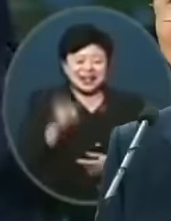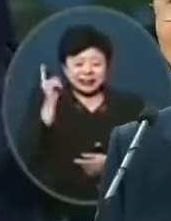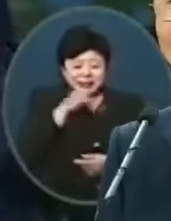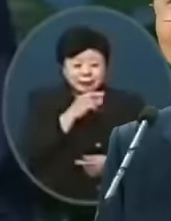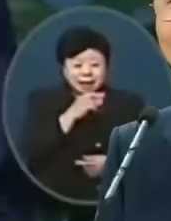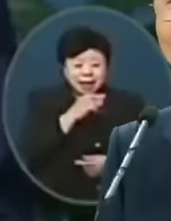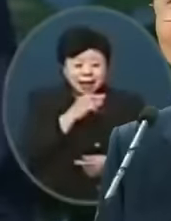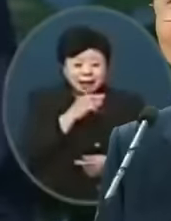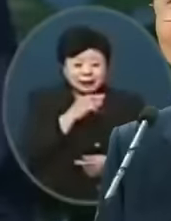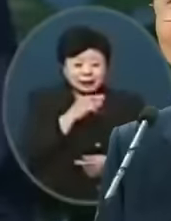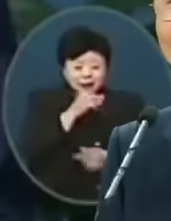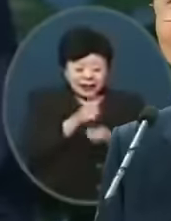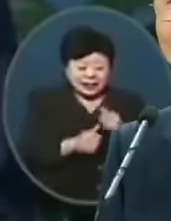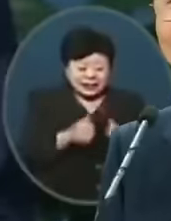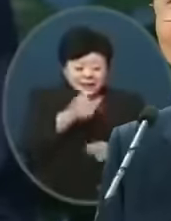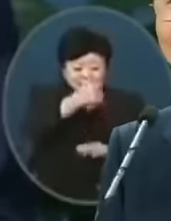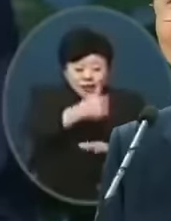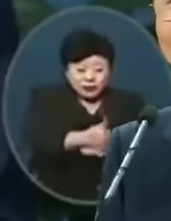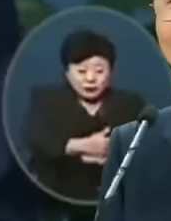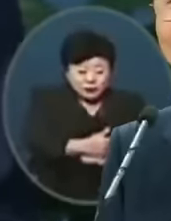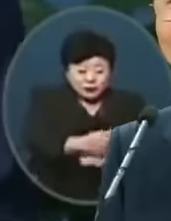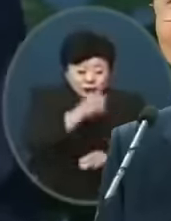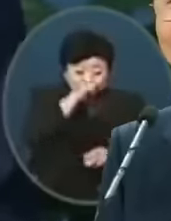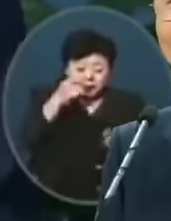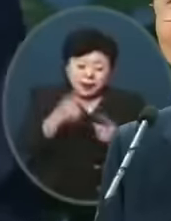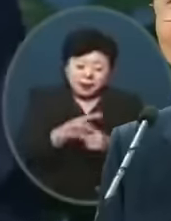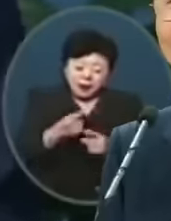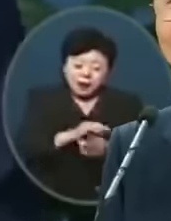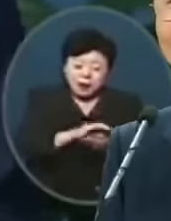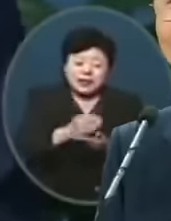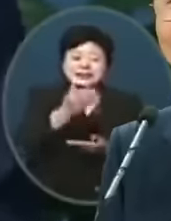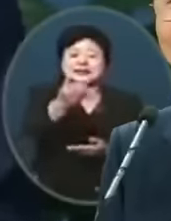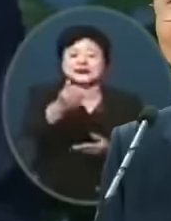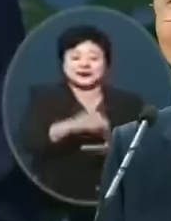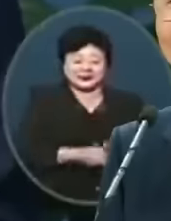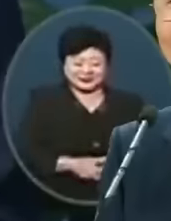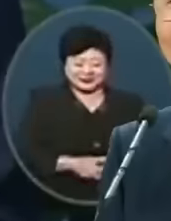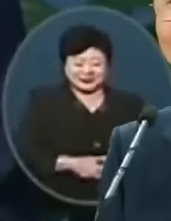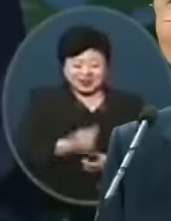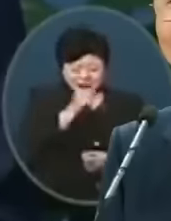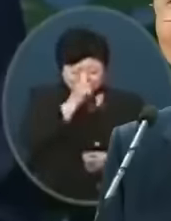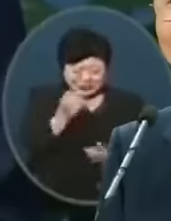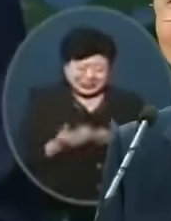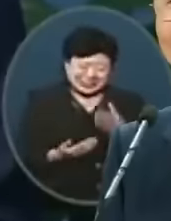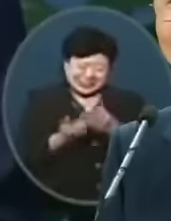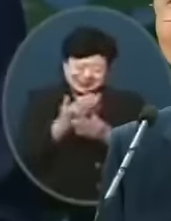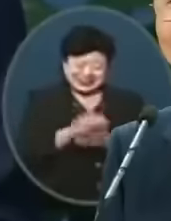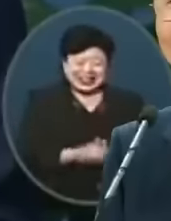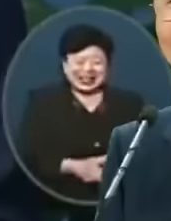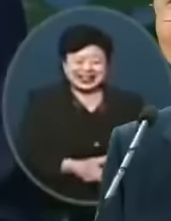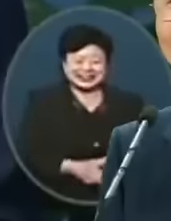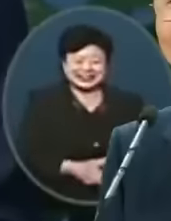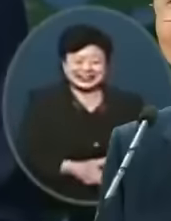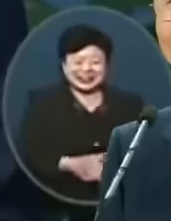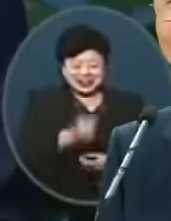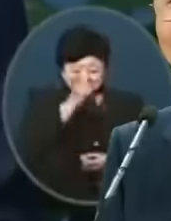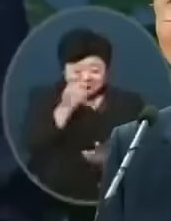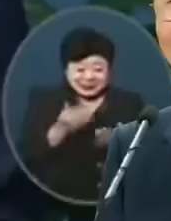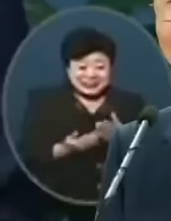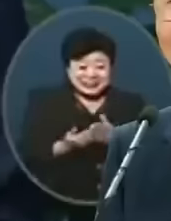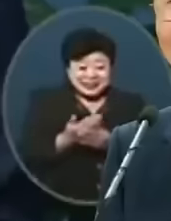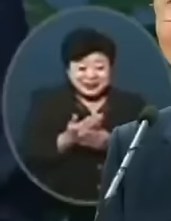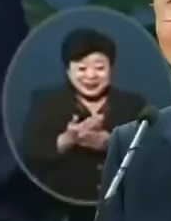나빠지는 것도 하나님은 결국 선으로 변화시켜 주신다. 좋은 일이다. 좋은